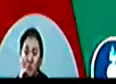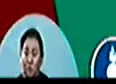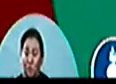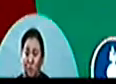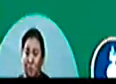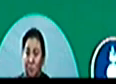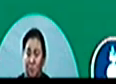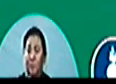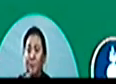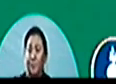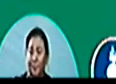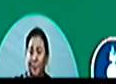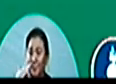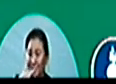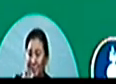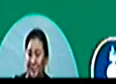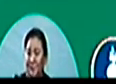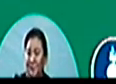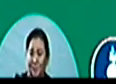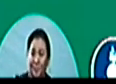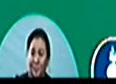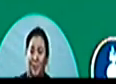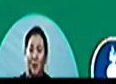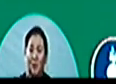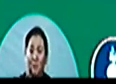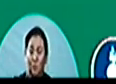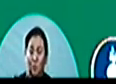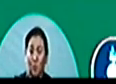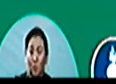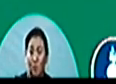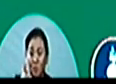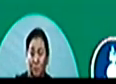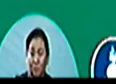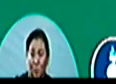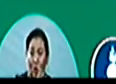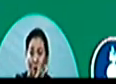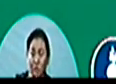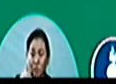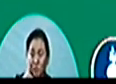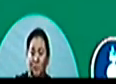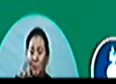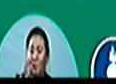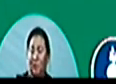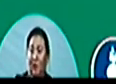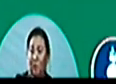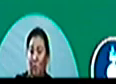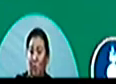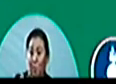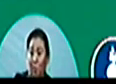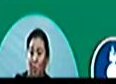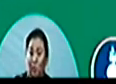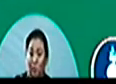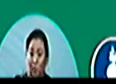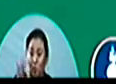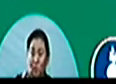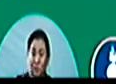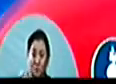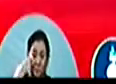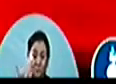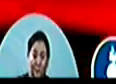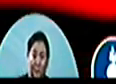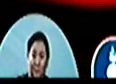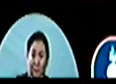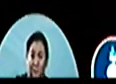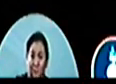Татвар төлөгчдийн мөнгөөр хэрэгжүүлдэг сонгогчдийн сонлыг худалдан авахд чиглэсэн үр дүнгүй, үрлэгэн альва үйл ажиллагаа, төсвийг сонголт зориулан